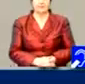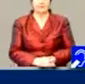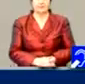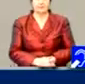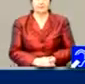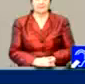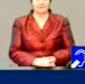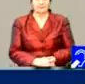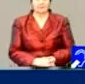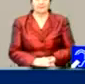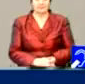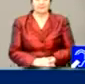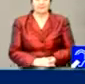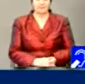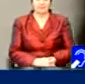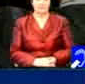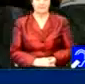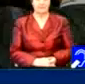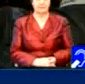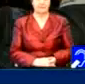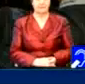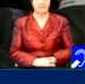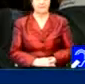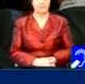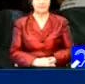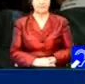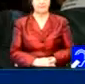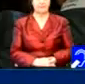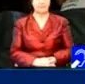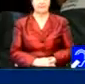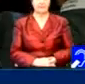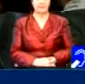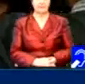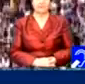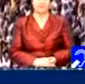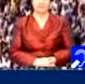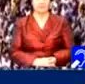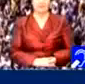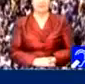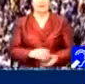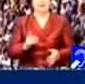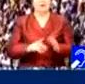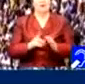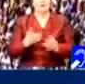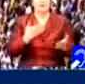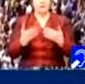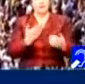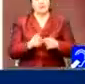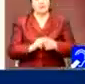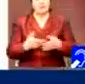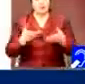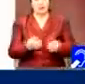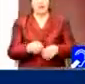We're also fed up that we haven't been able to complete this earlier, but I'm very confident that we'll get it done. O incertitudine care nu afectează